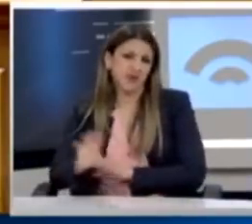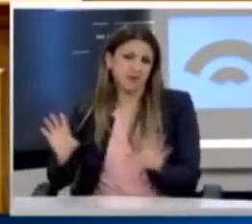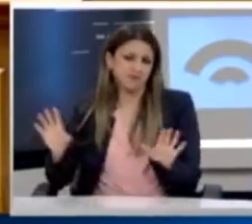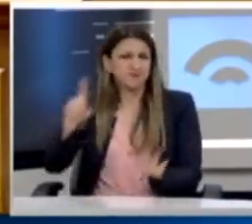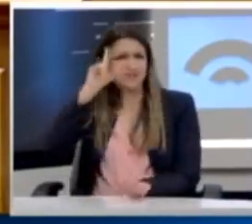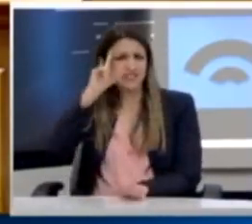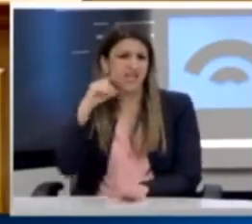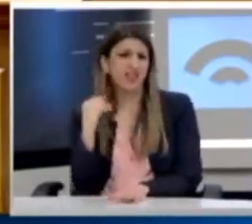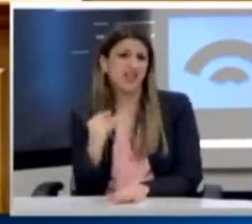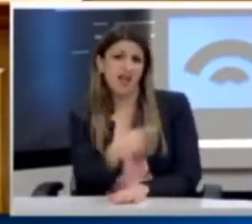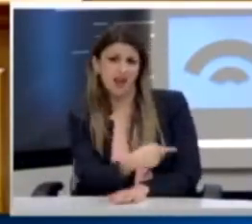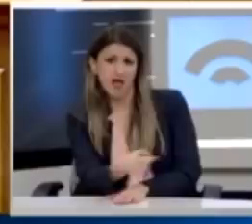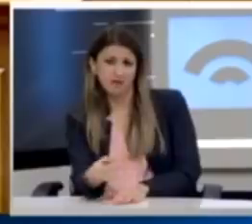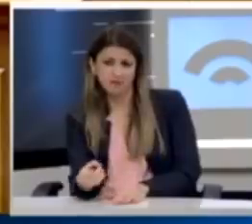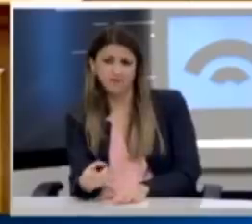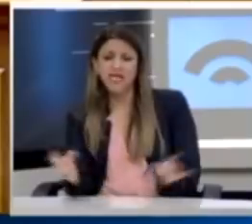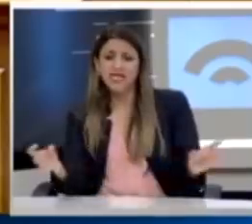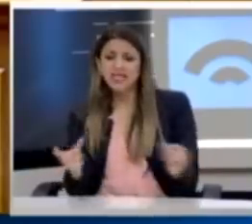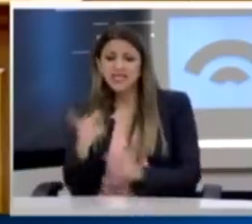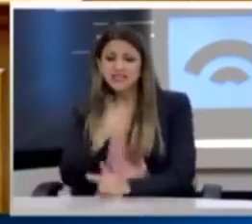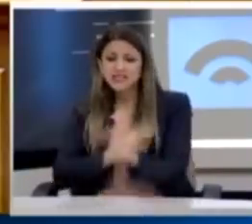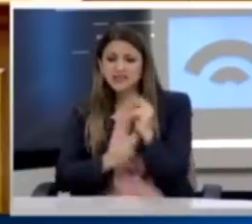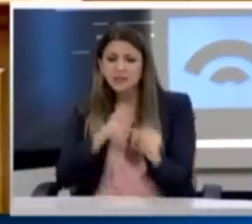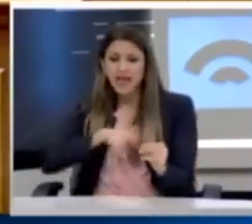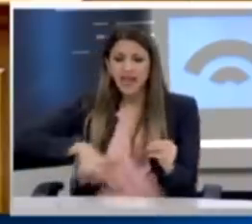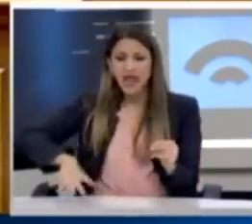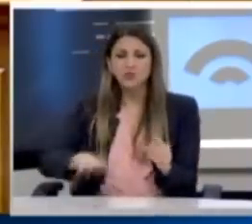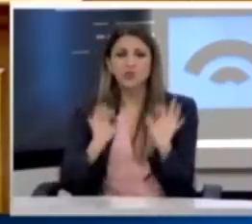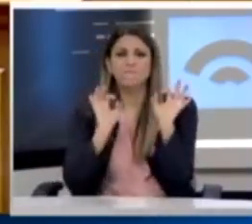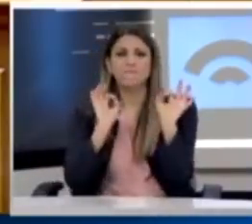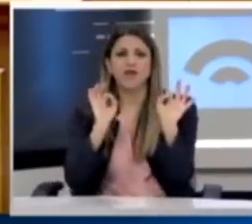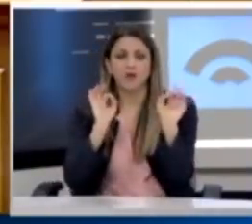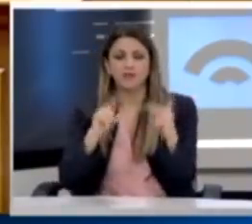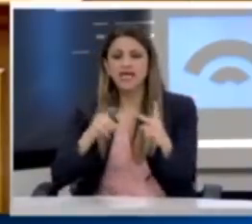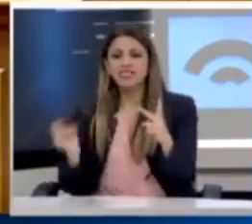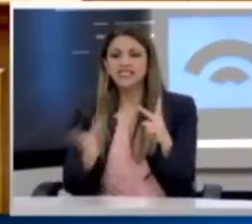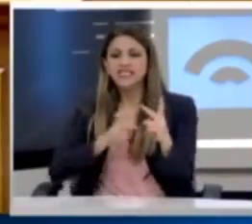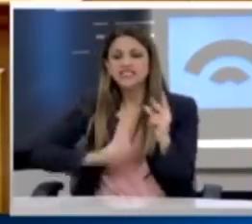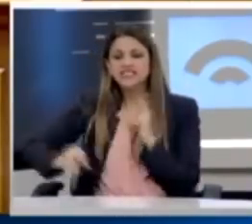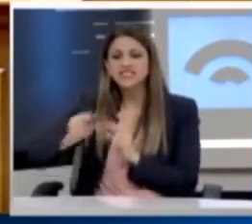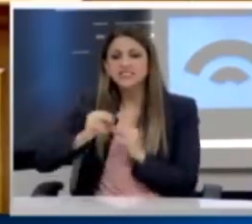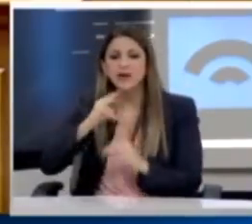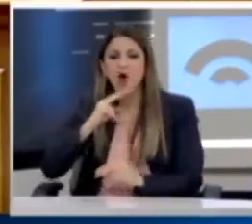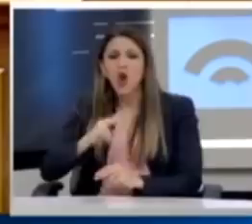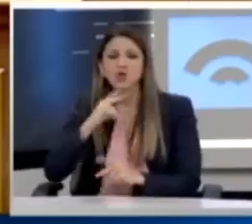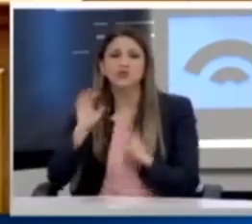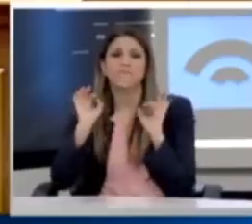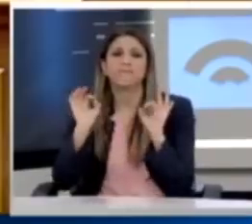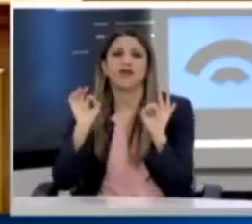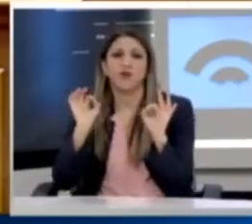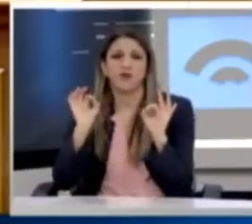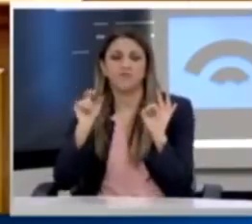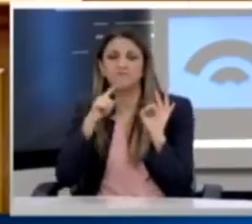καλά πως οι αναφορές σε μακεδονικό λαό, μακεδονική ηθαγένεια και γλώσσα